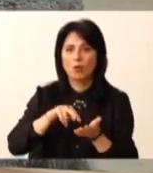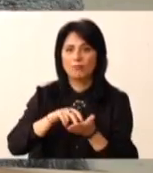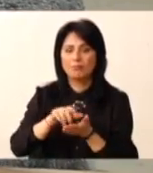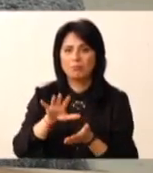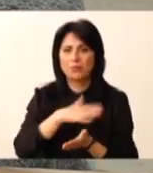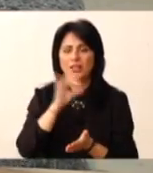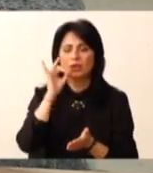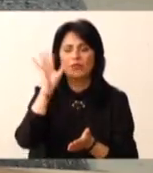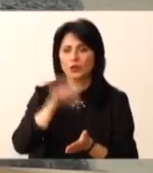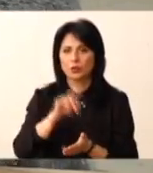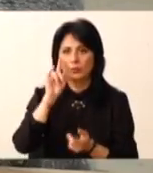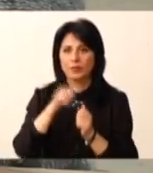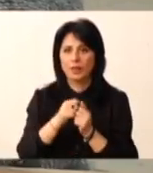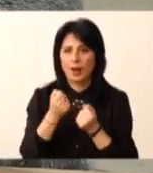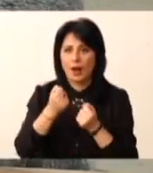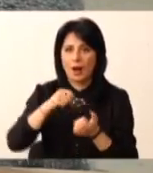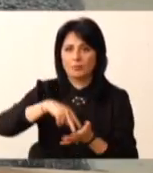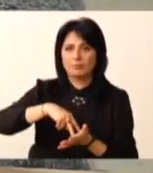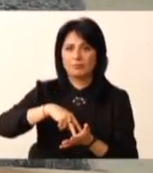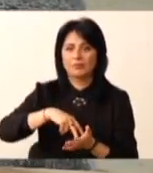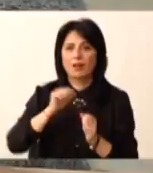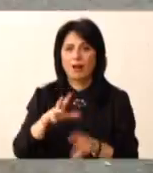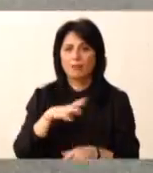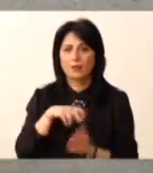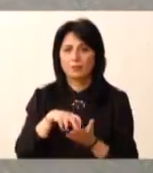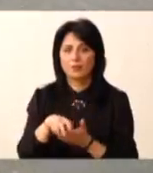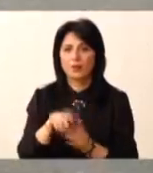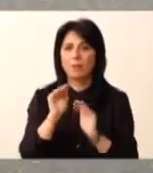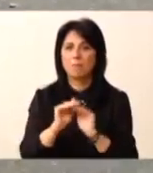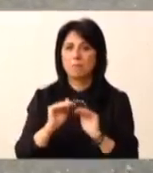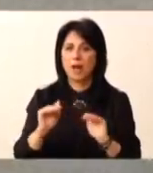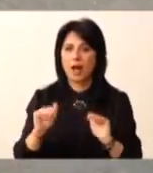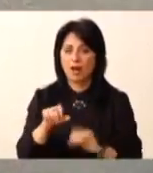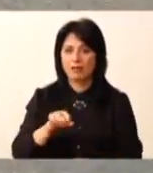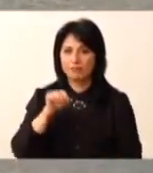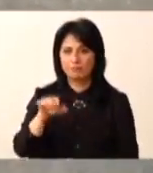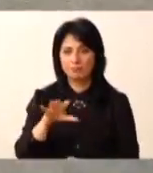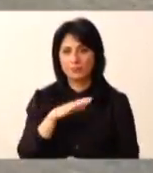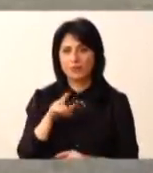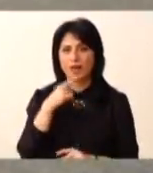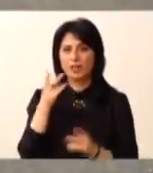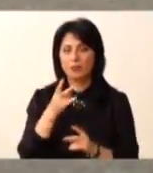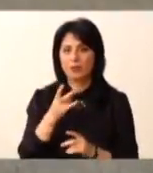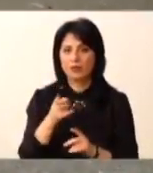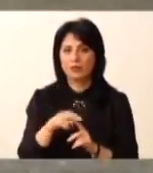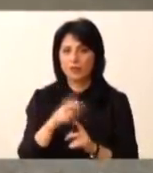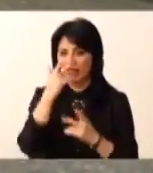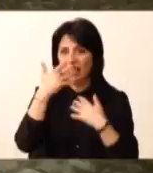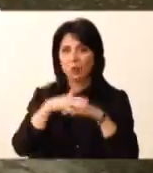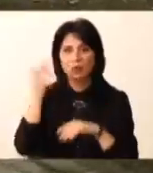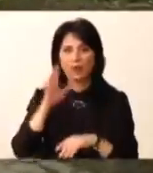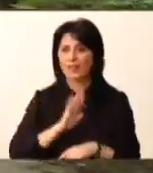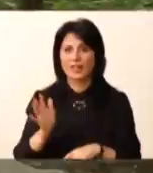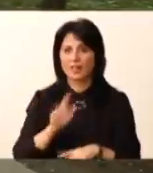რომ მყარად გაევლო ბაღი, რომელშიც რა თქმა უნდა არნერ ინკლუზია მაშინ